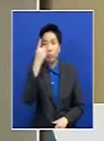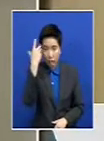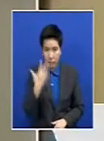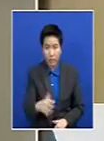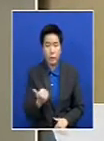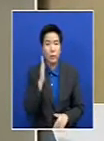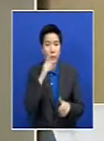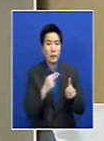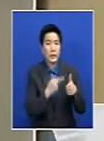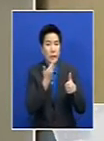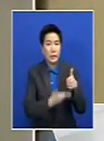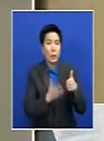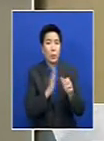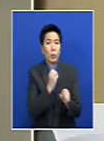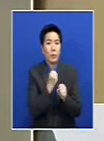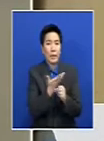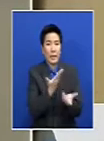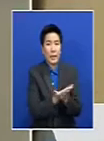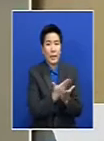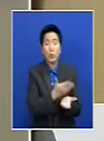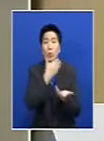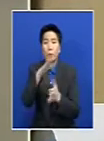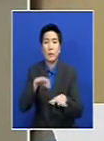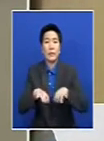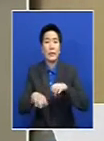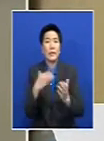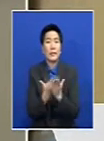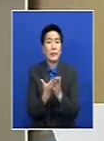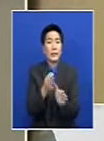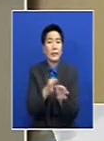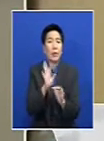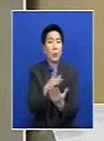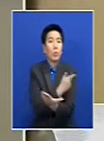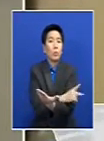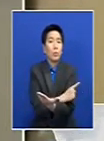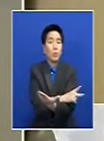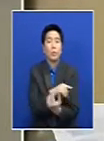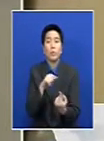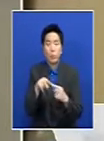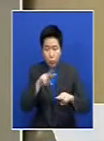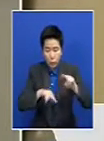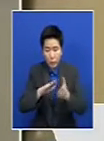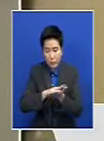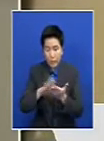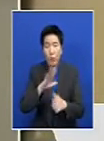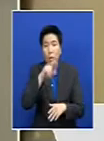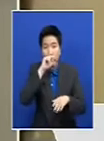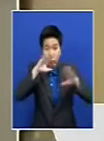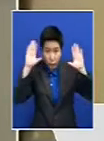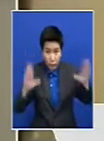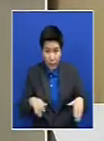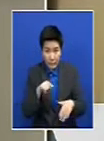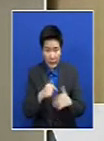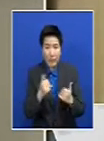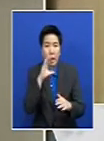กรณีที่นายปรณสิทธิ์โกศลพนักงานขนเงินประจำศูนย์บริหารจัดการธนบัตรภูเก็ตบริษัทรักษาความปลอดภัยกรุงไทยธุรกิจบริ